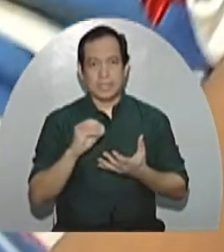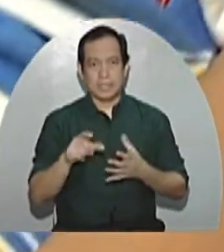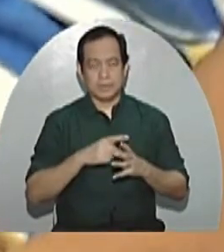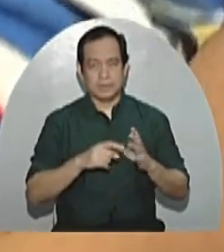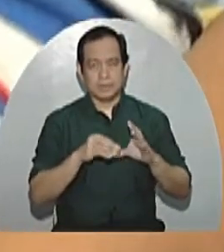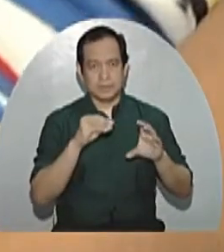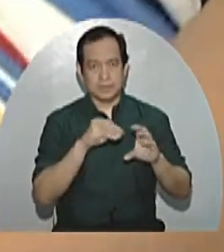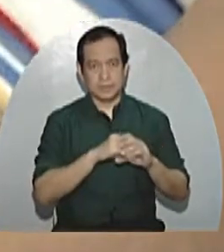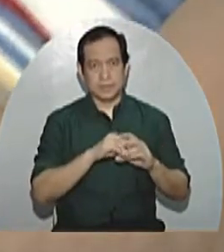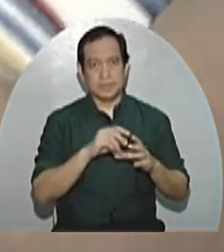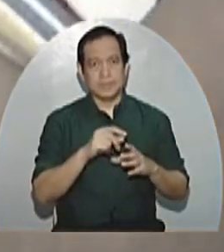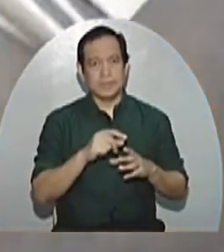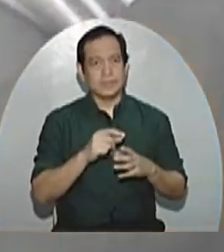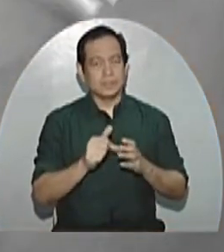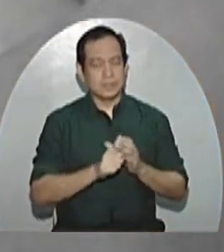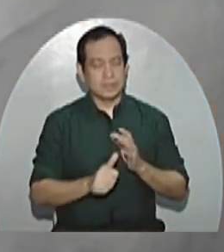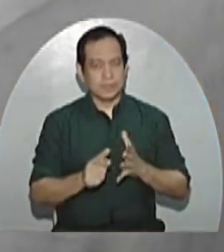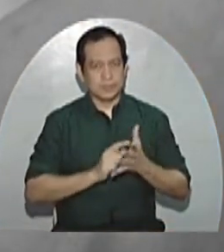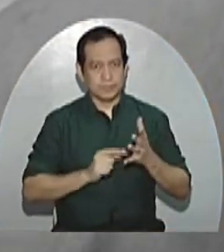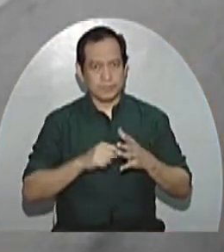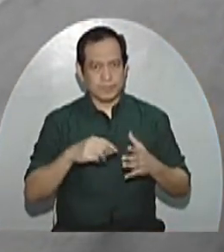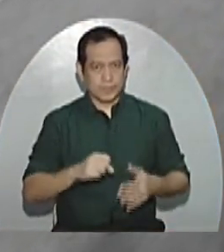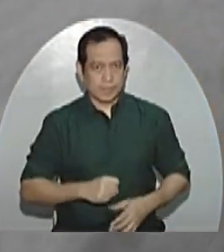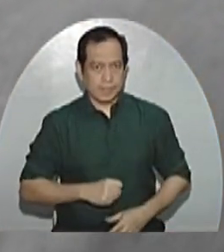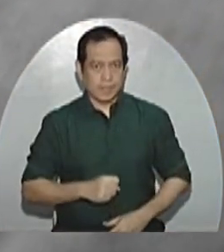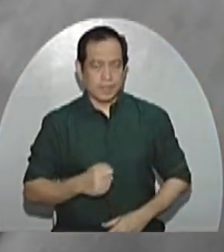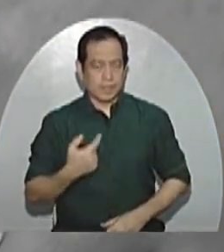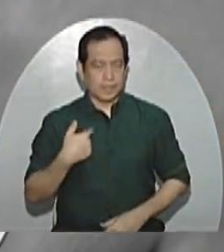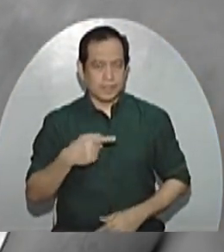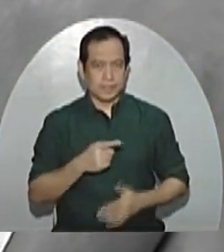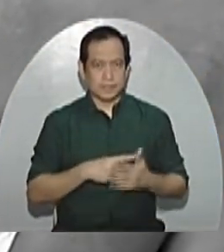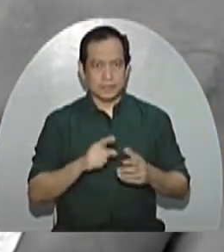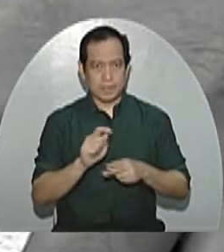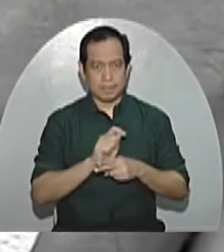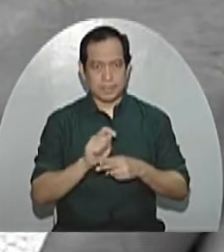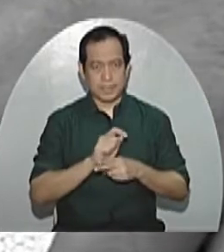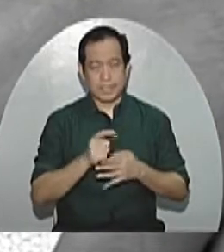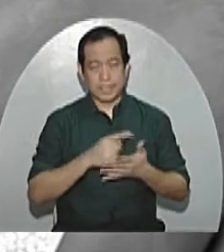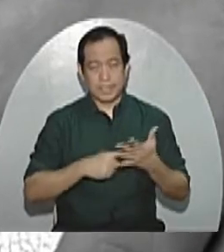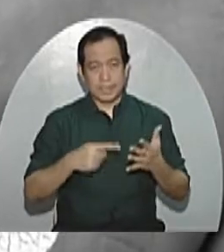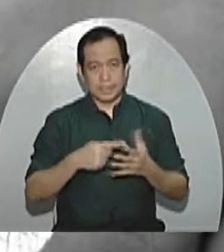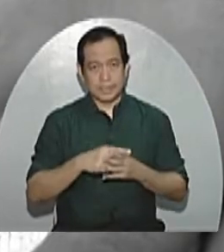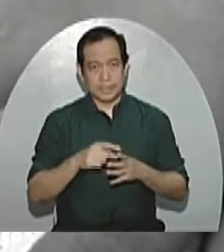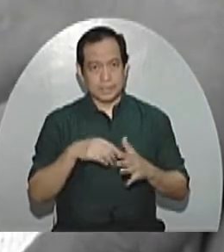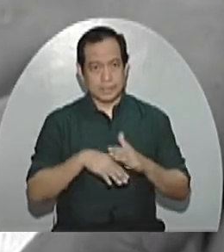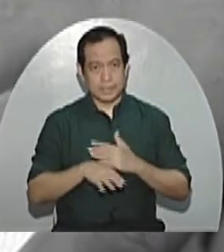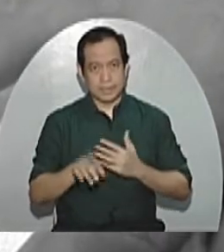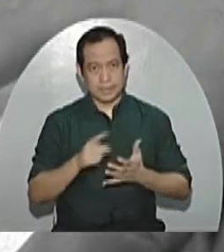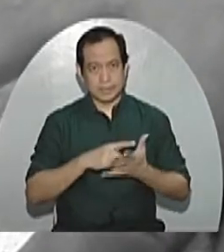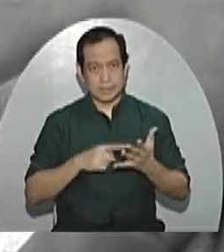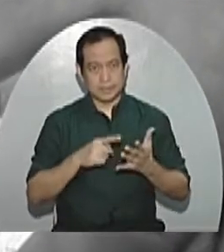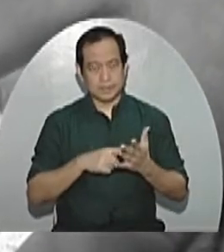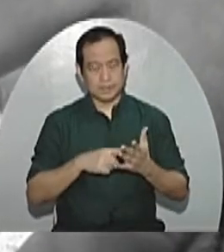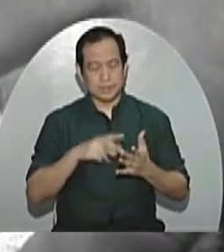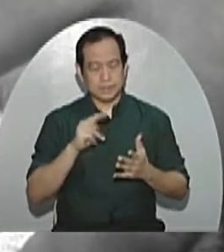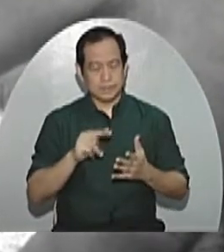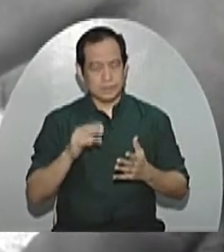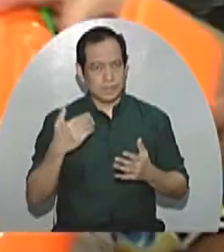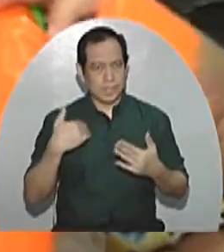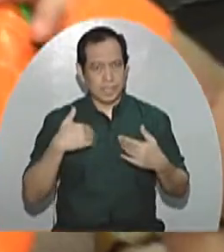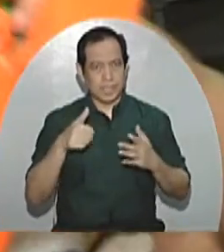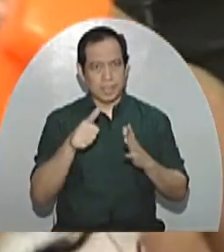tiyan at lagyan ng pansamantalang daluyan ng dumi, ngayon naman ay kinakailangan niya sumailalim sa